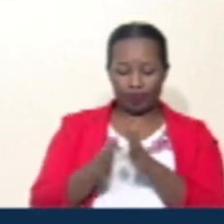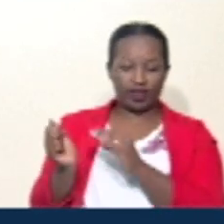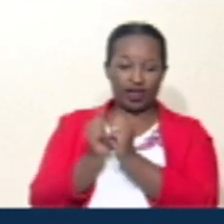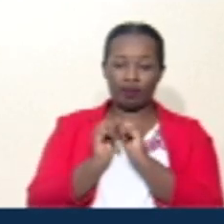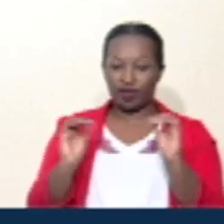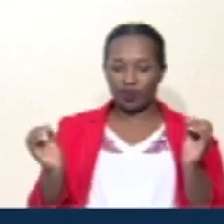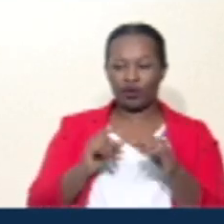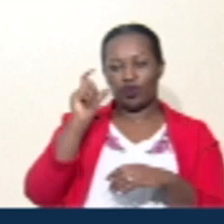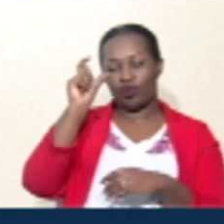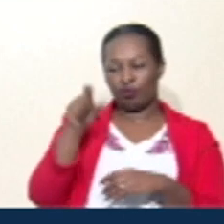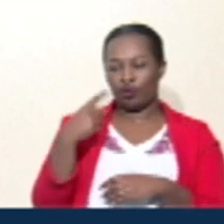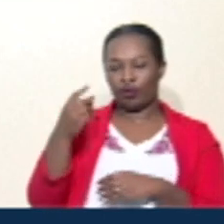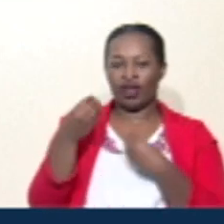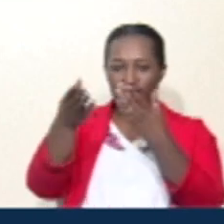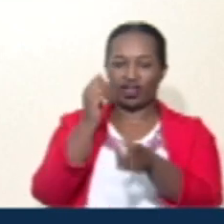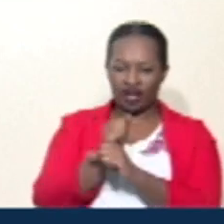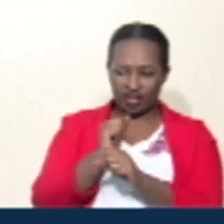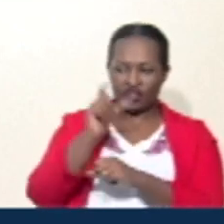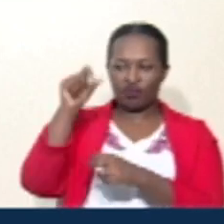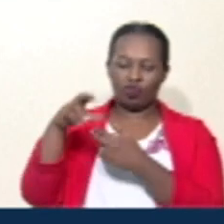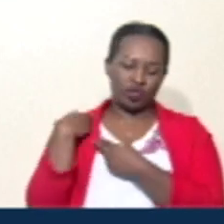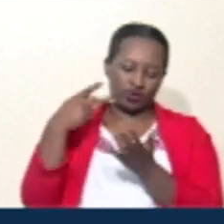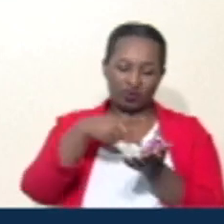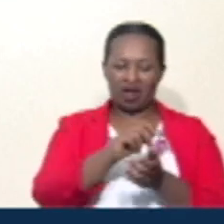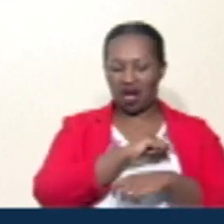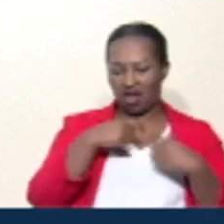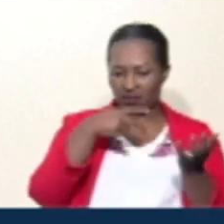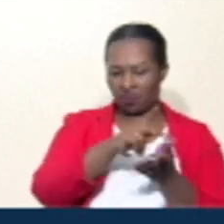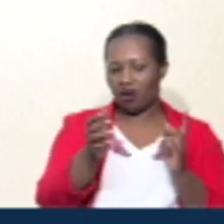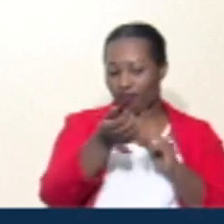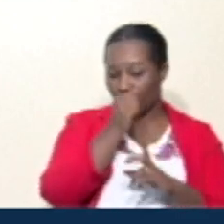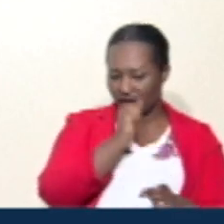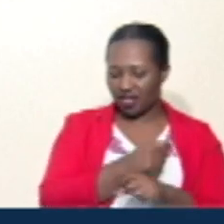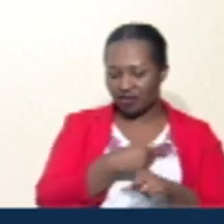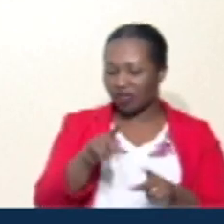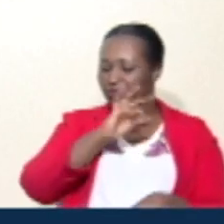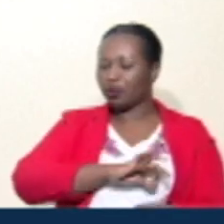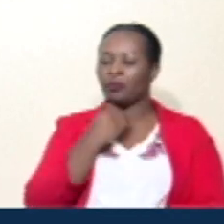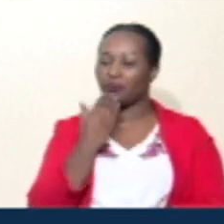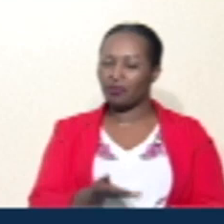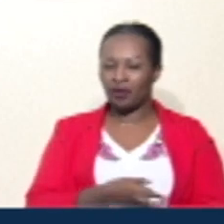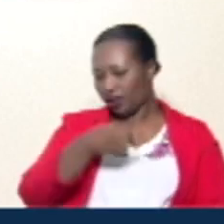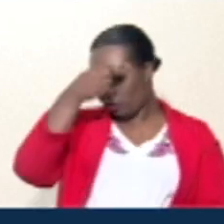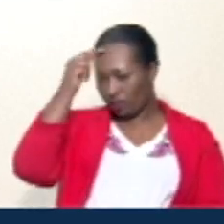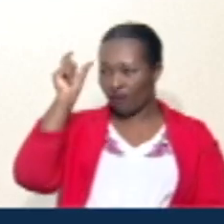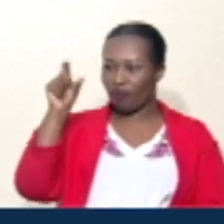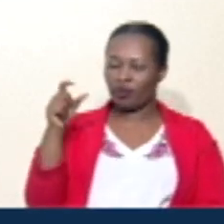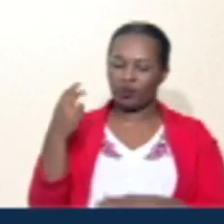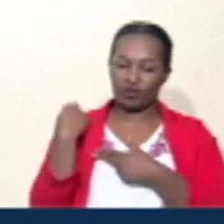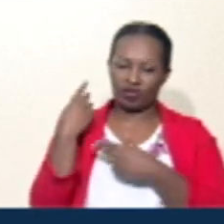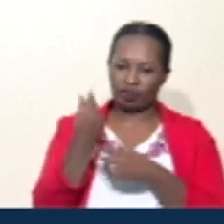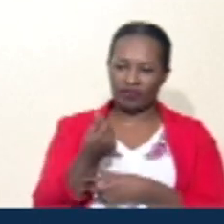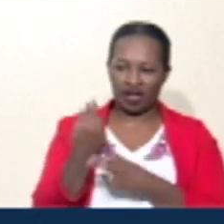akazi, uwagomba guhemba ntahembe. Abantu babonye akazi ariko ntibahembwa kubera ko ushinzwe iby'amafaranga arumva arebwa